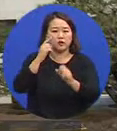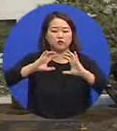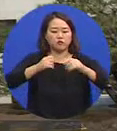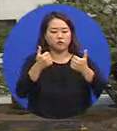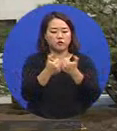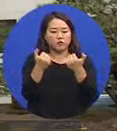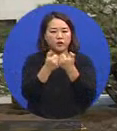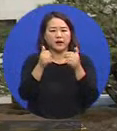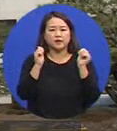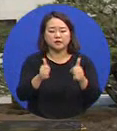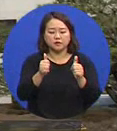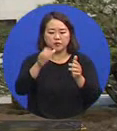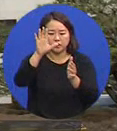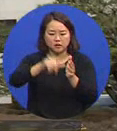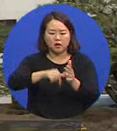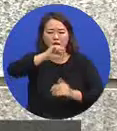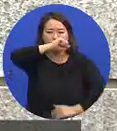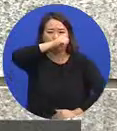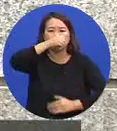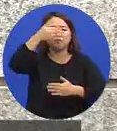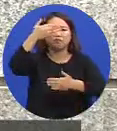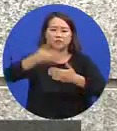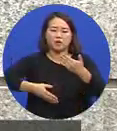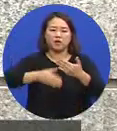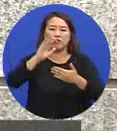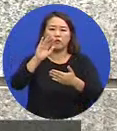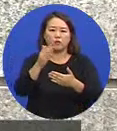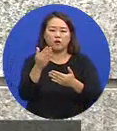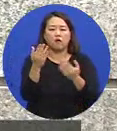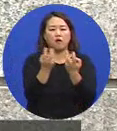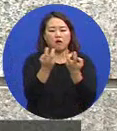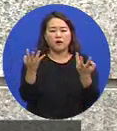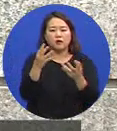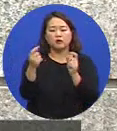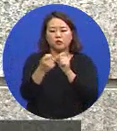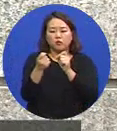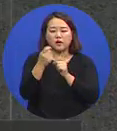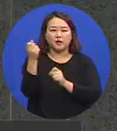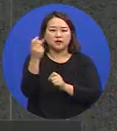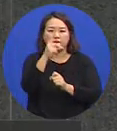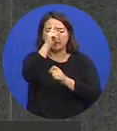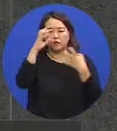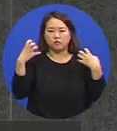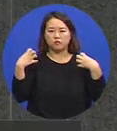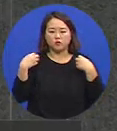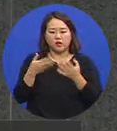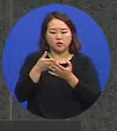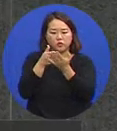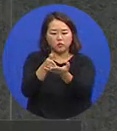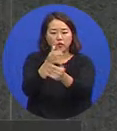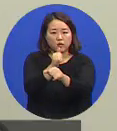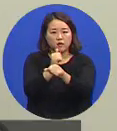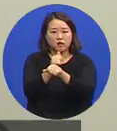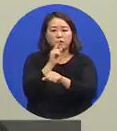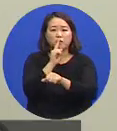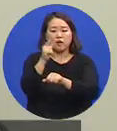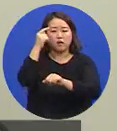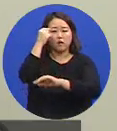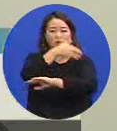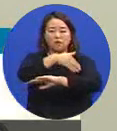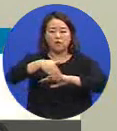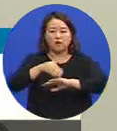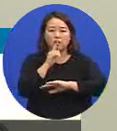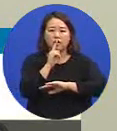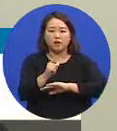국회의 심의 과정에서 예산이 삭감됐다며 조만간 정부에 예산을 요구한다는 방침입니다. 실직자들을